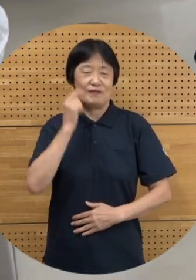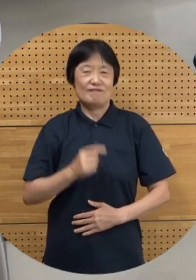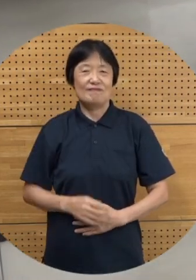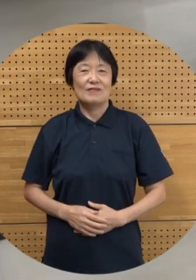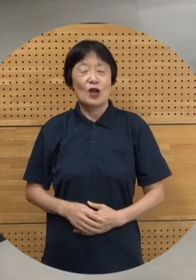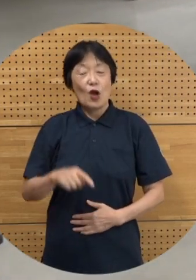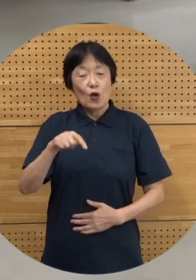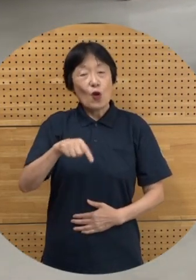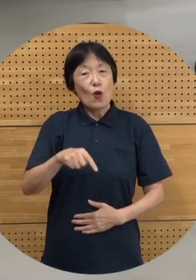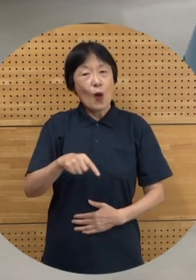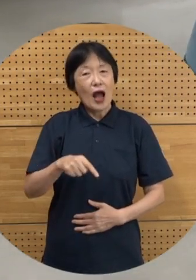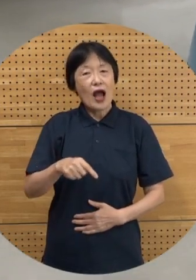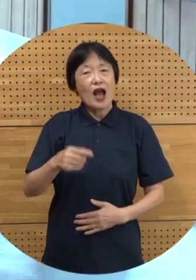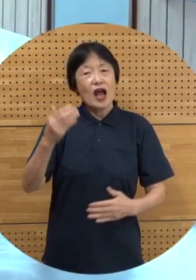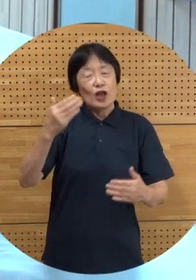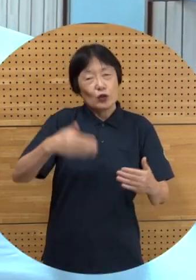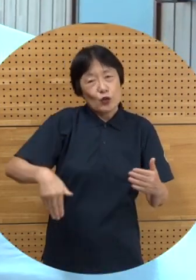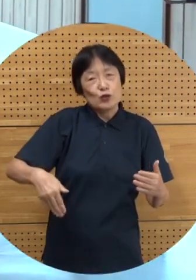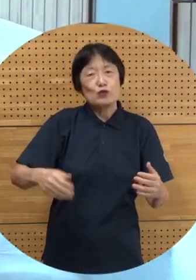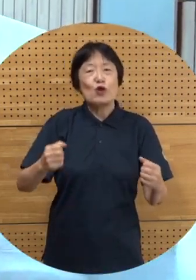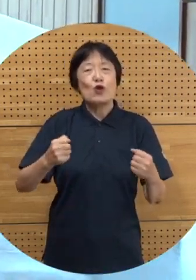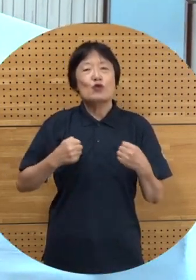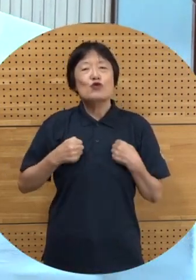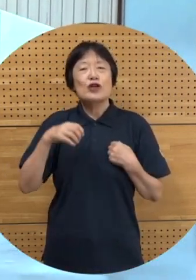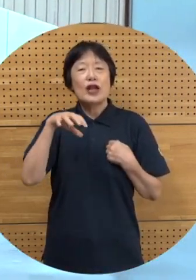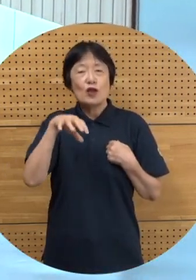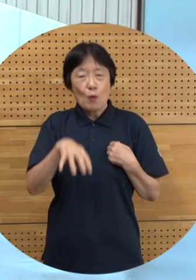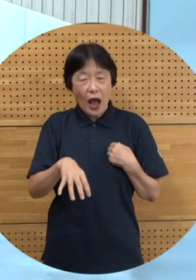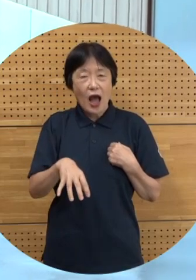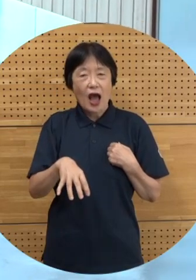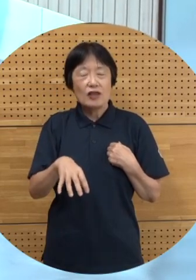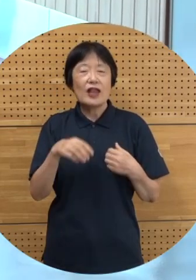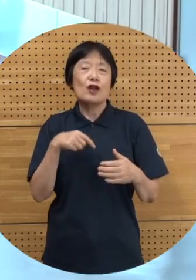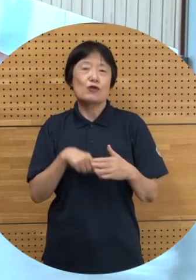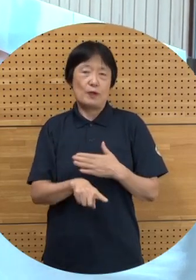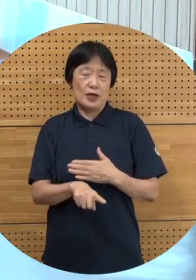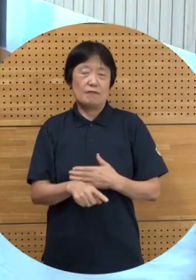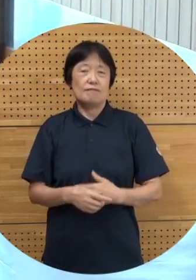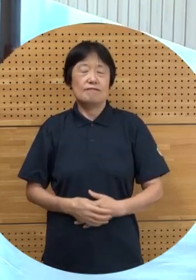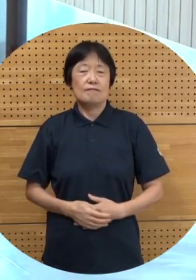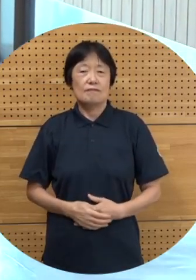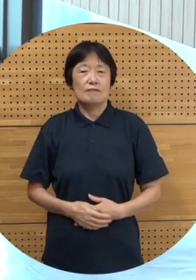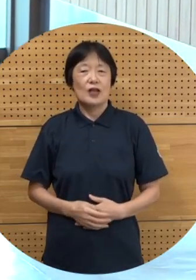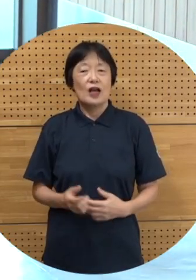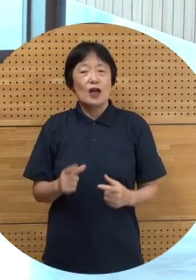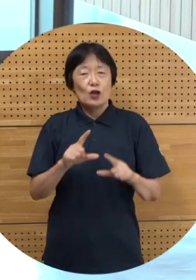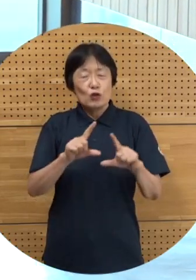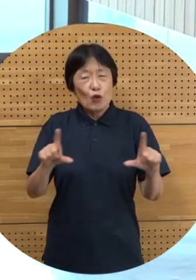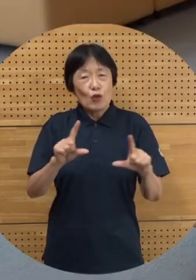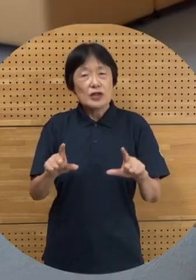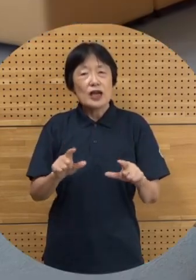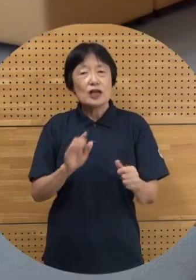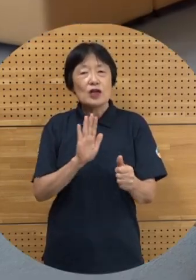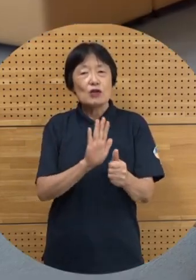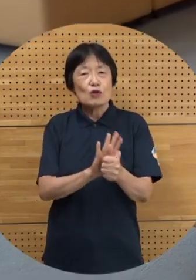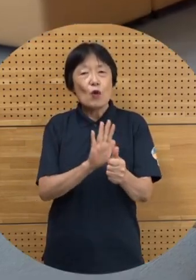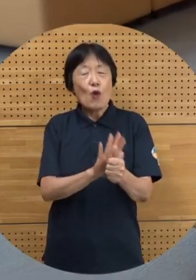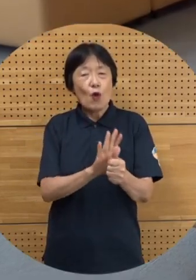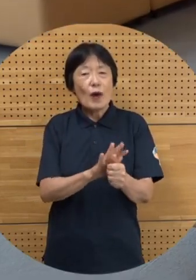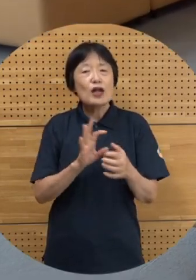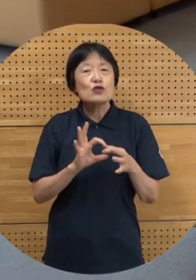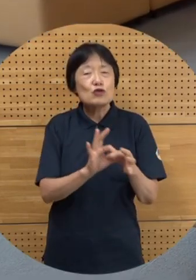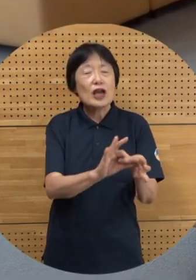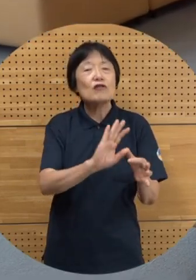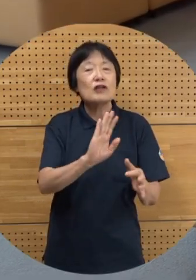でうちの事業所はもう通過点だというふうなところで、もちろんその就職した後もフォローはしていくんですけども